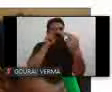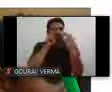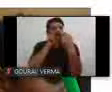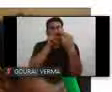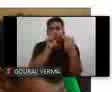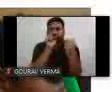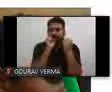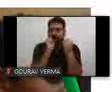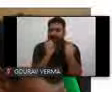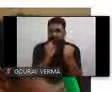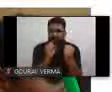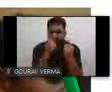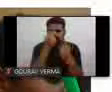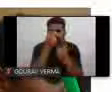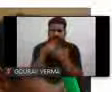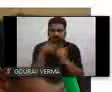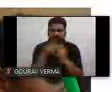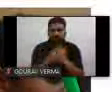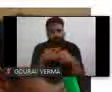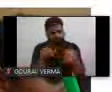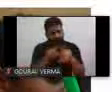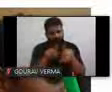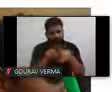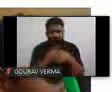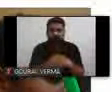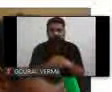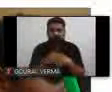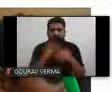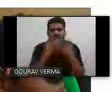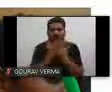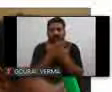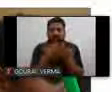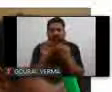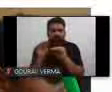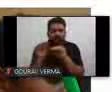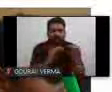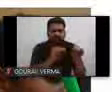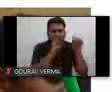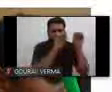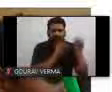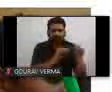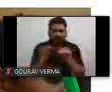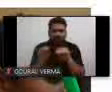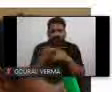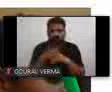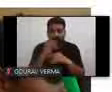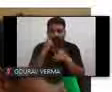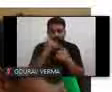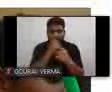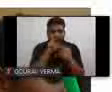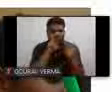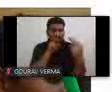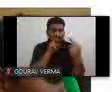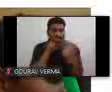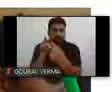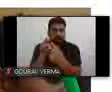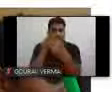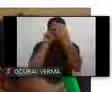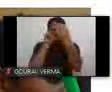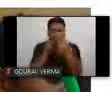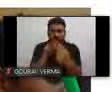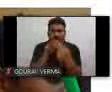प्रॉब्लम हो सकता है. सिमिलरली शिफ्टिंग ऑफ गेज, एबिलिटी ऑफ द आई टू रिलीज फिक्सेशन, एक चीज